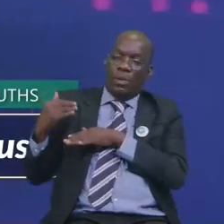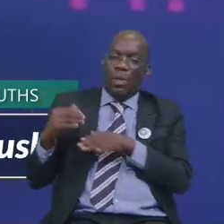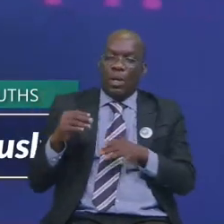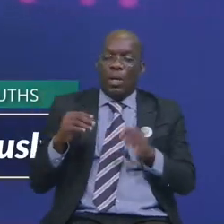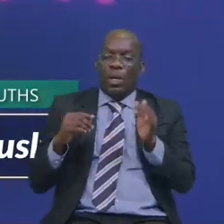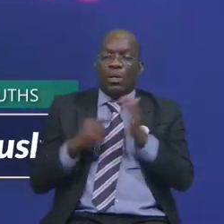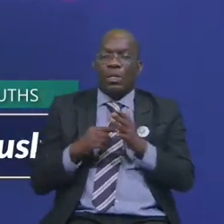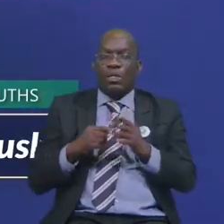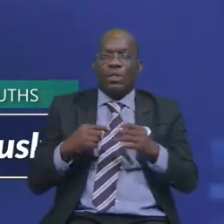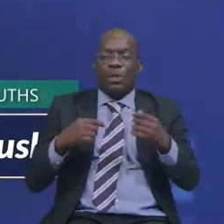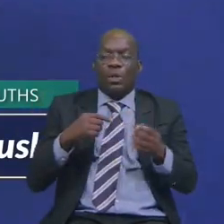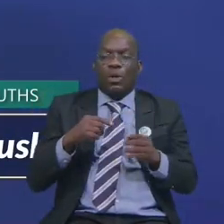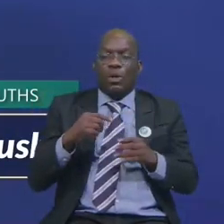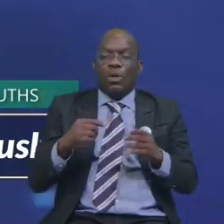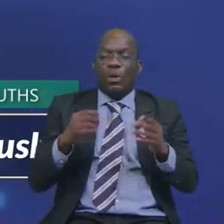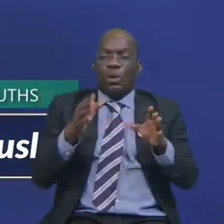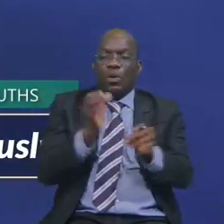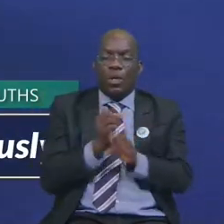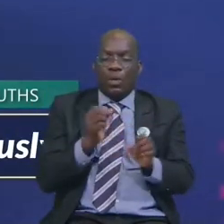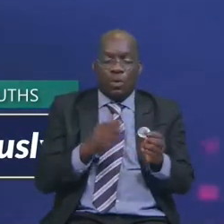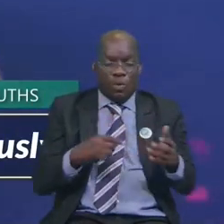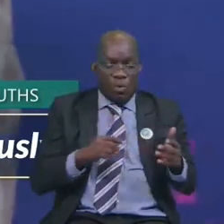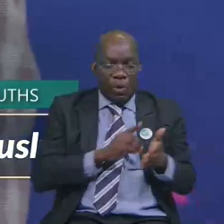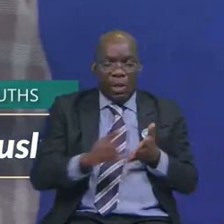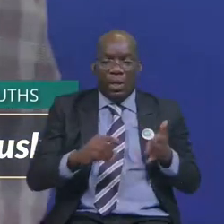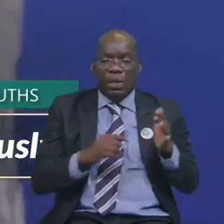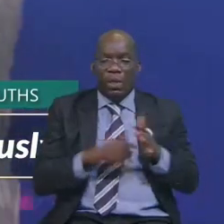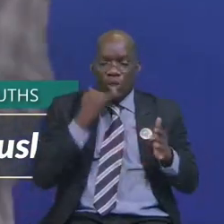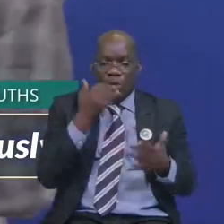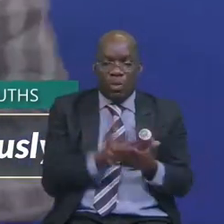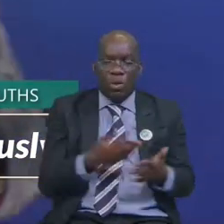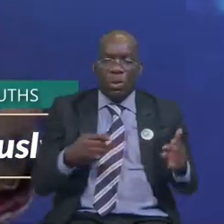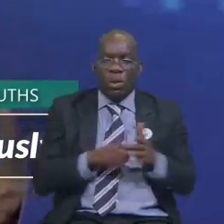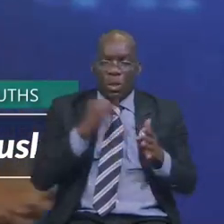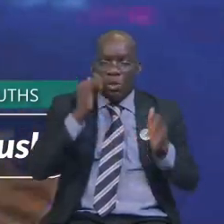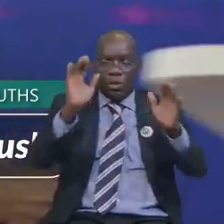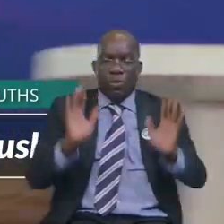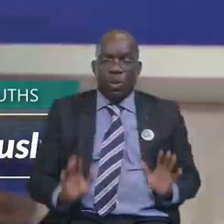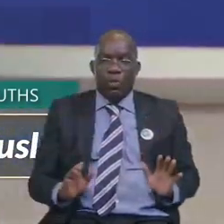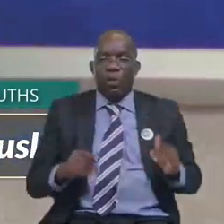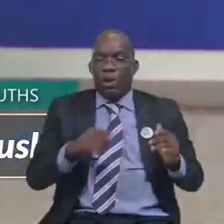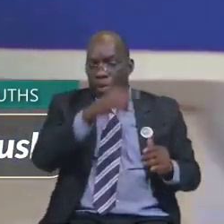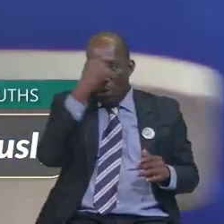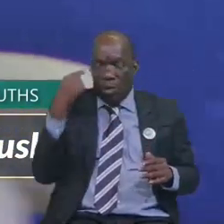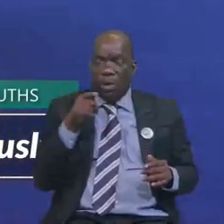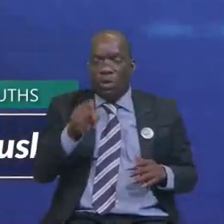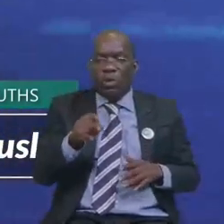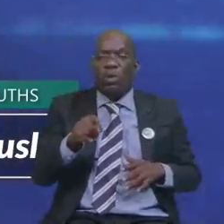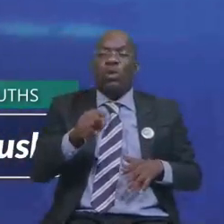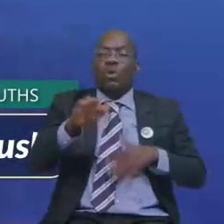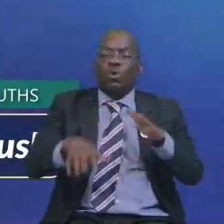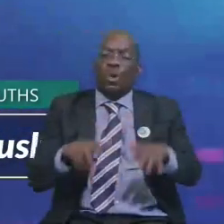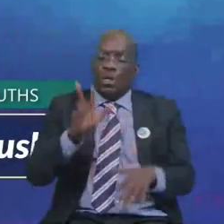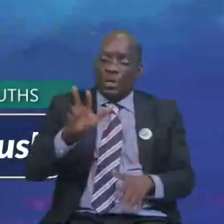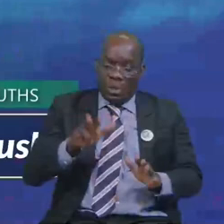réalisation où est digne de l'eau va s'émerveiller ce que tu as fait cette semaine parce que tu as fait trois pas en avant